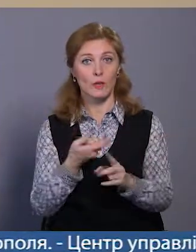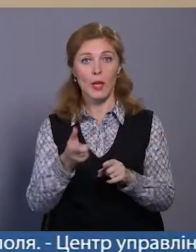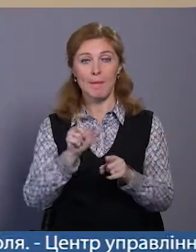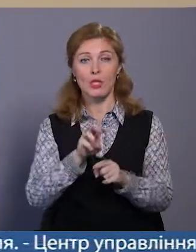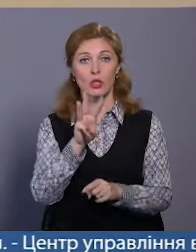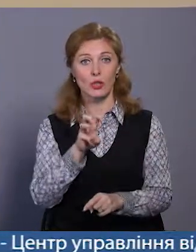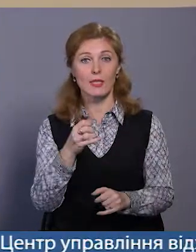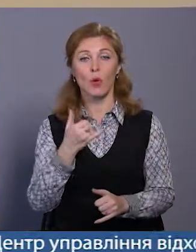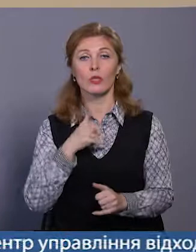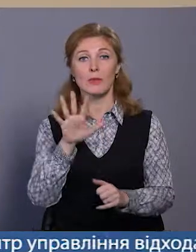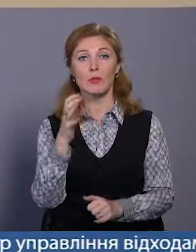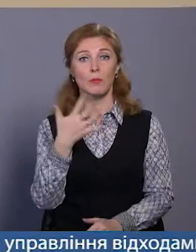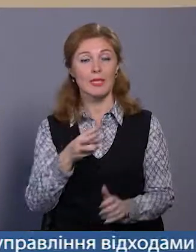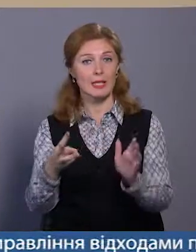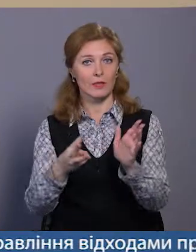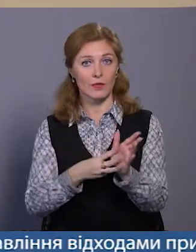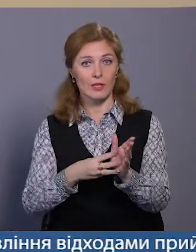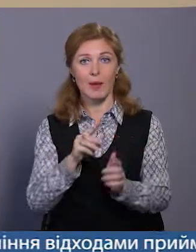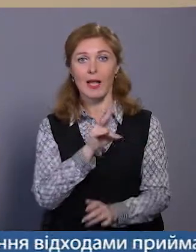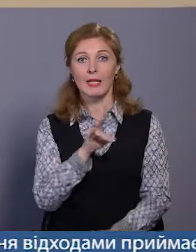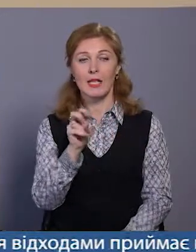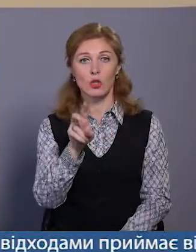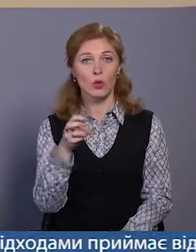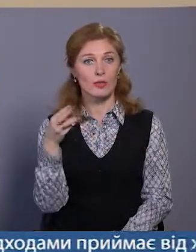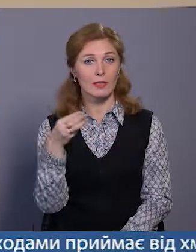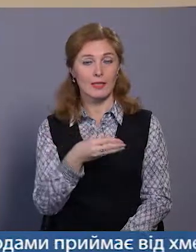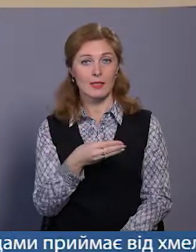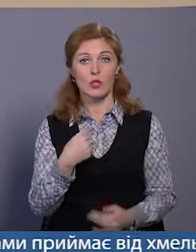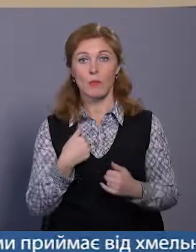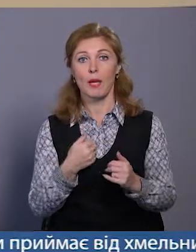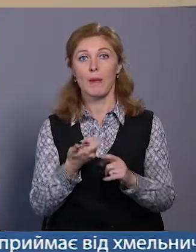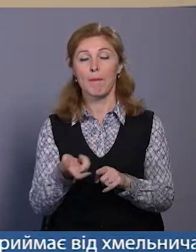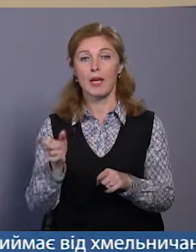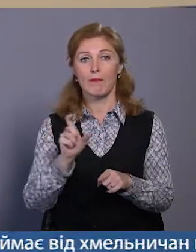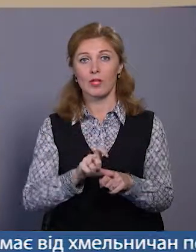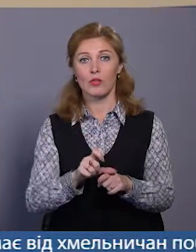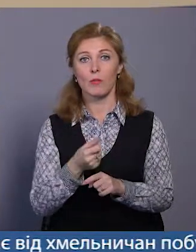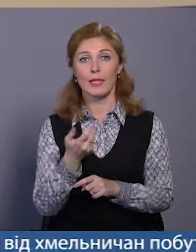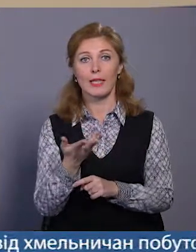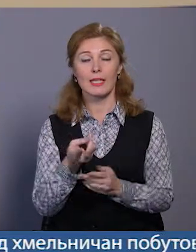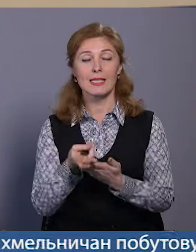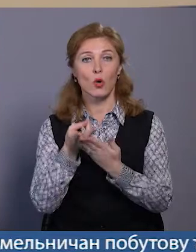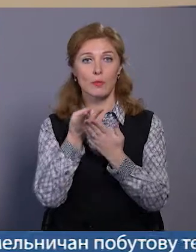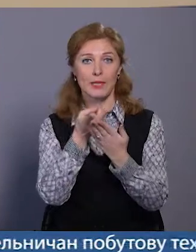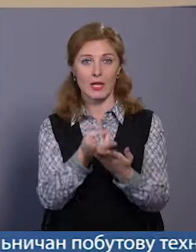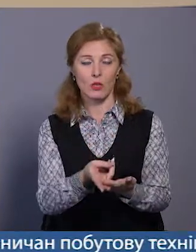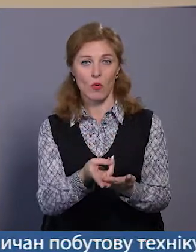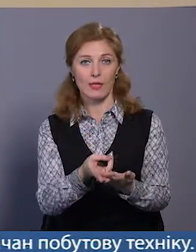у нас 558 на 100 тисяч, тобто ми також його перевищуємо. Кількість госпіталізованих